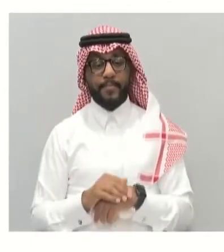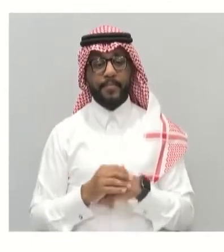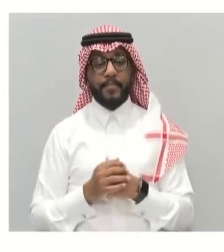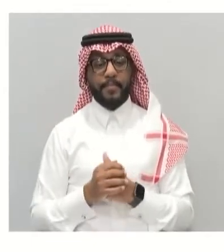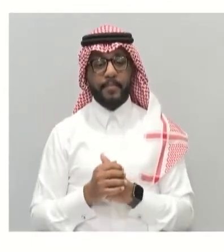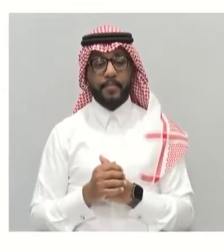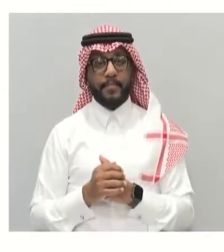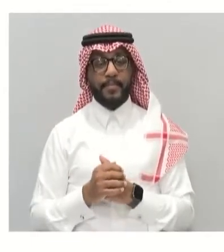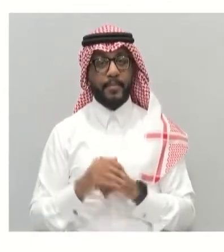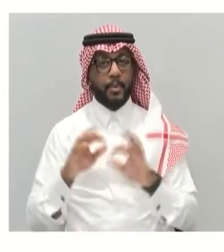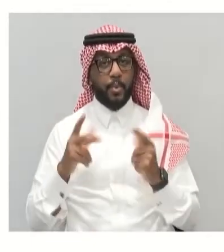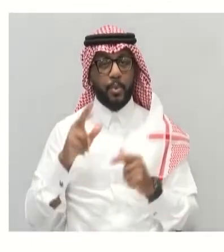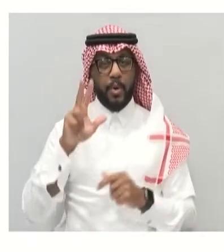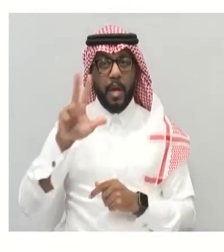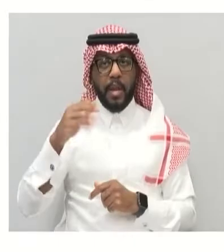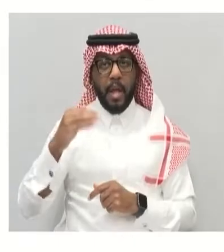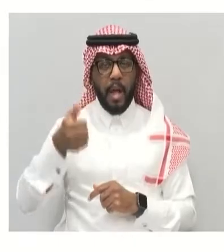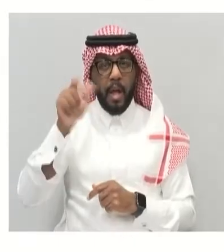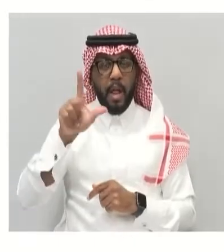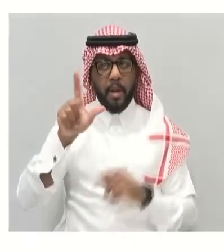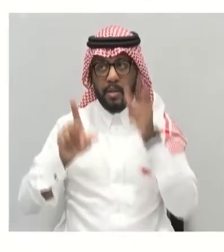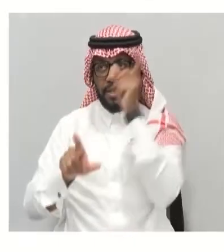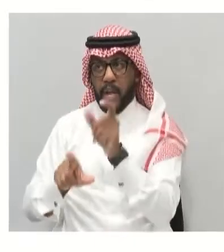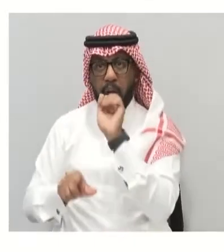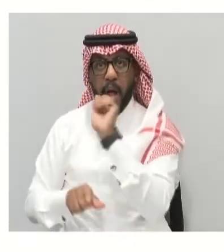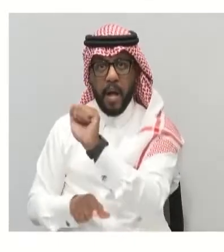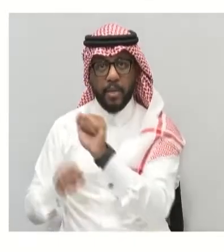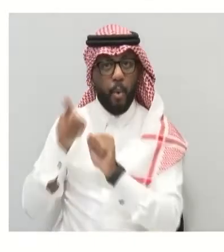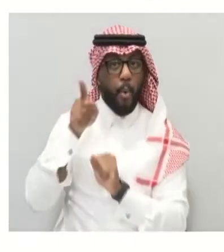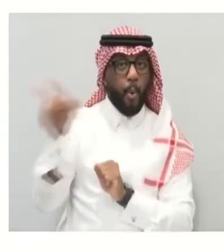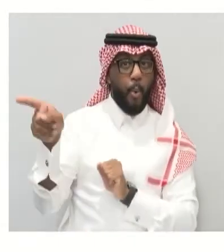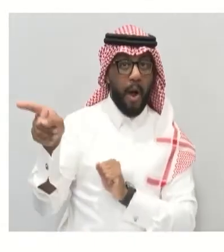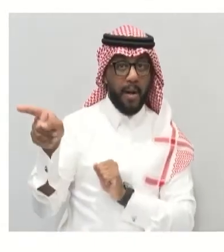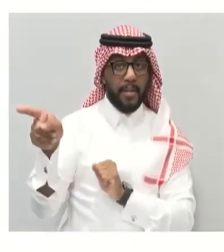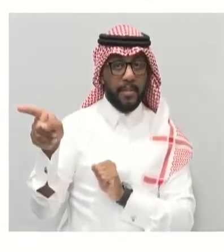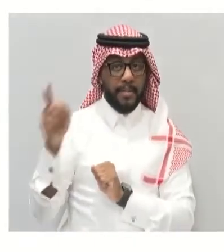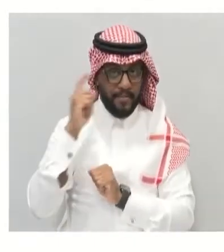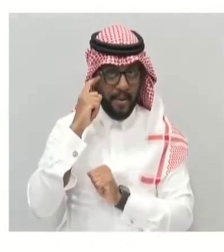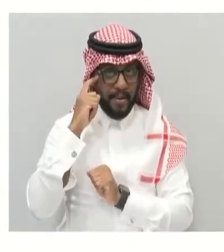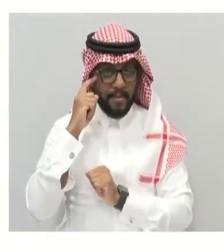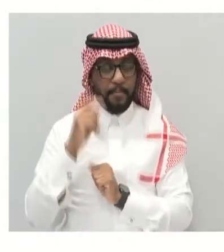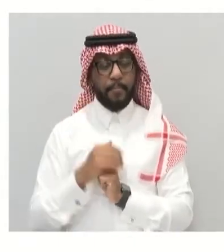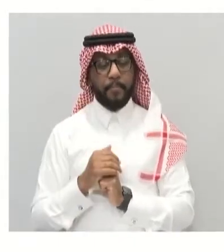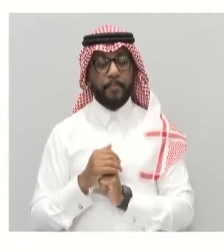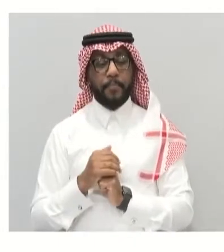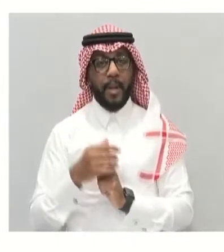هو الضمير المستتر هو قتل هو ومن قتل هنا الفاعل ضمير مستتر